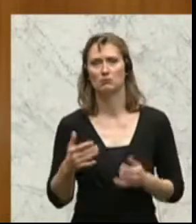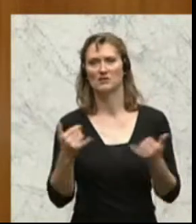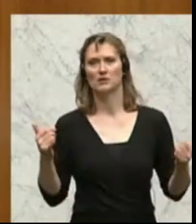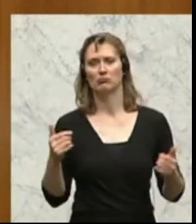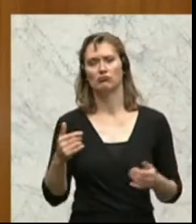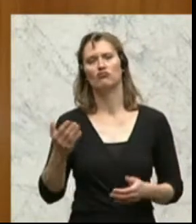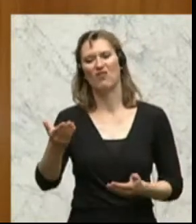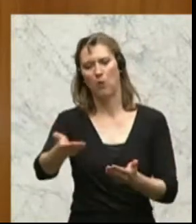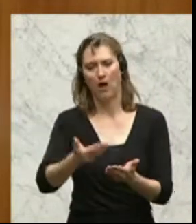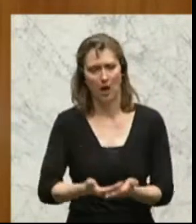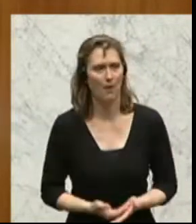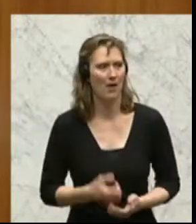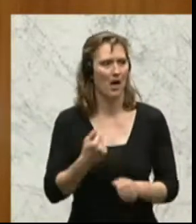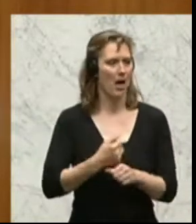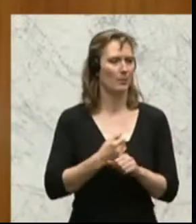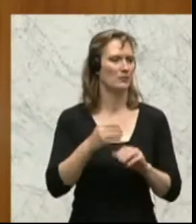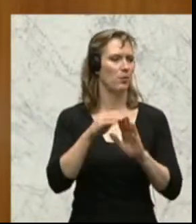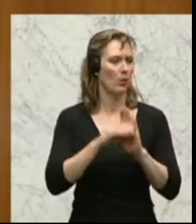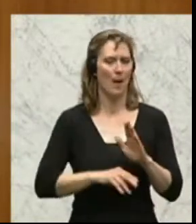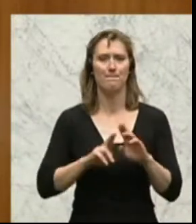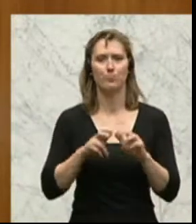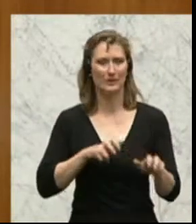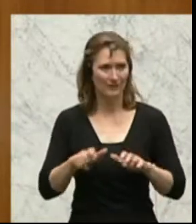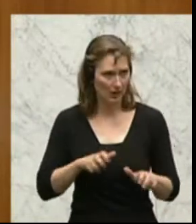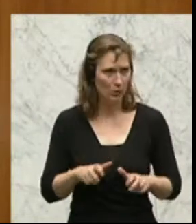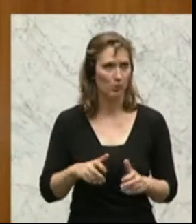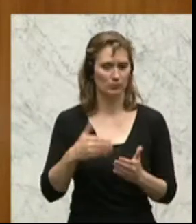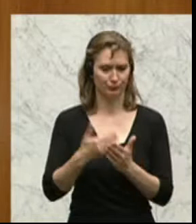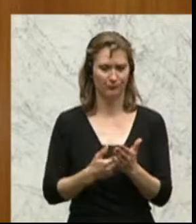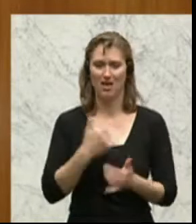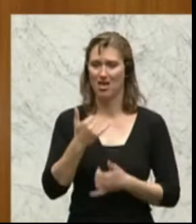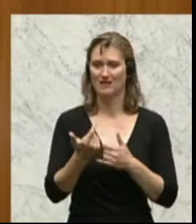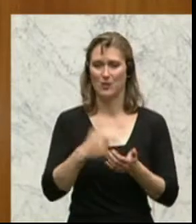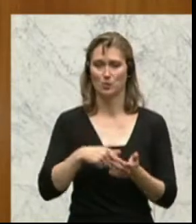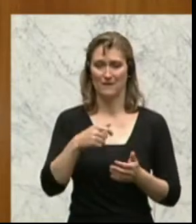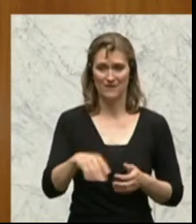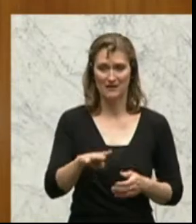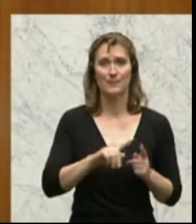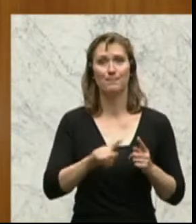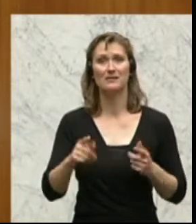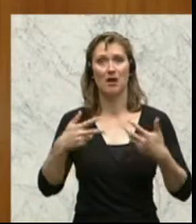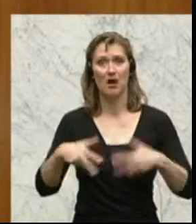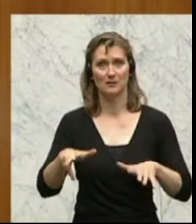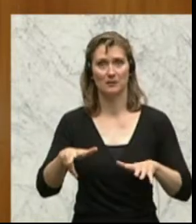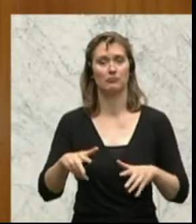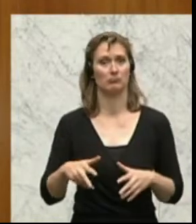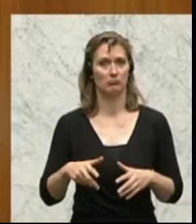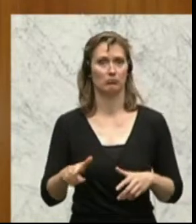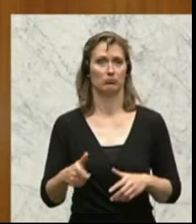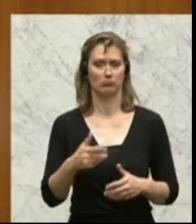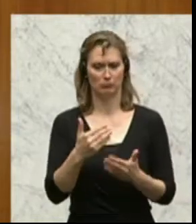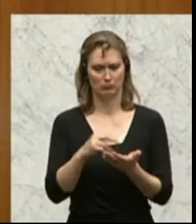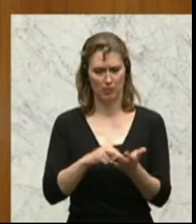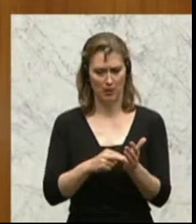des Arbeitsprogramms der österreichischen Bundesregierung für die Jahre 2014 bis 2018. Dieses sieht vor, dass unter